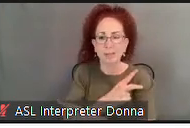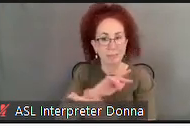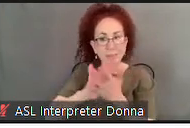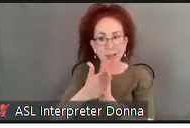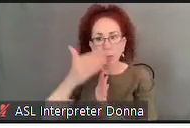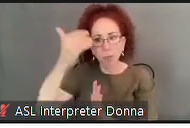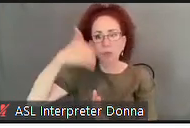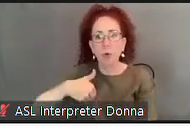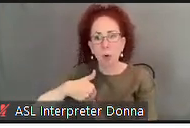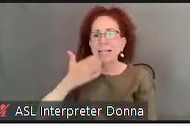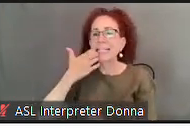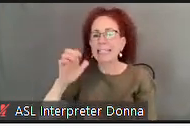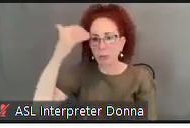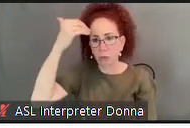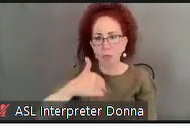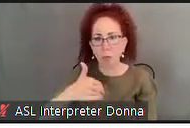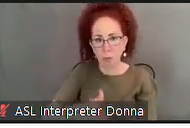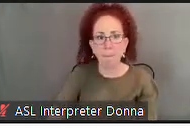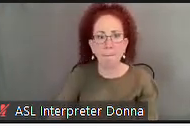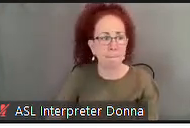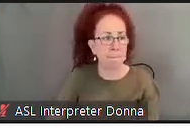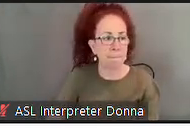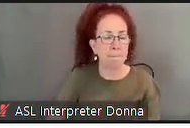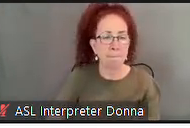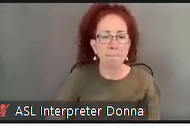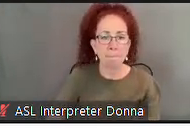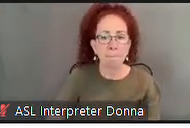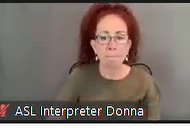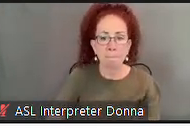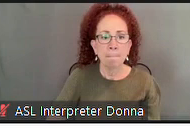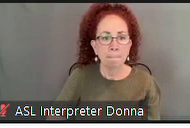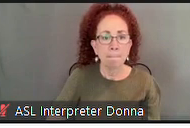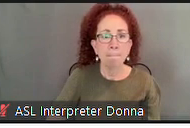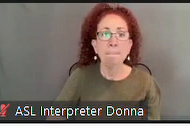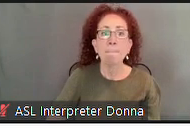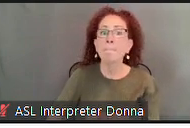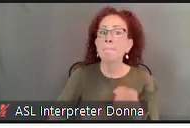可能会引起严重的身体伤害的，比如说中暑。